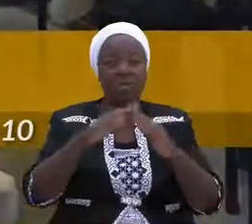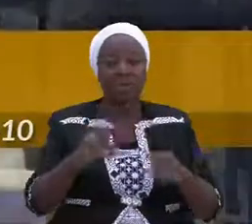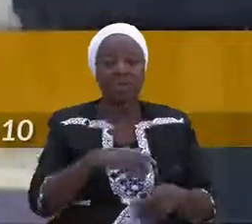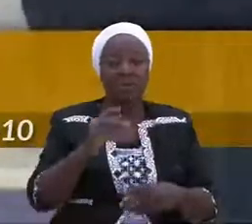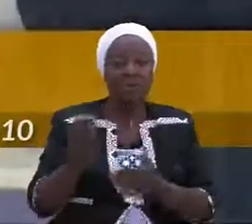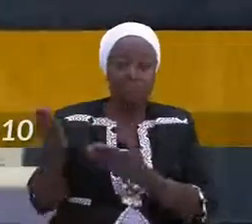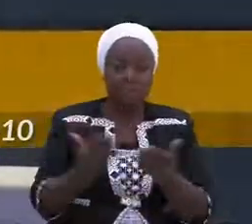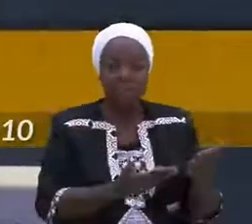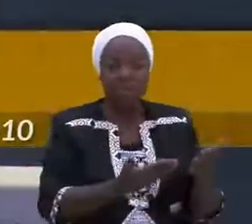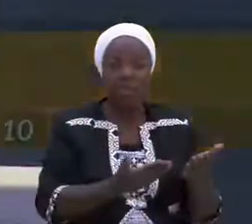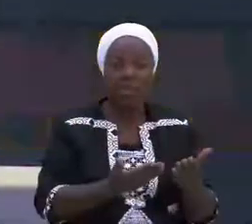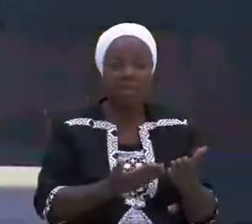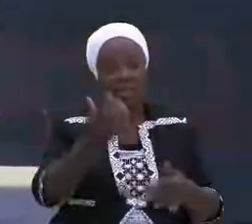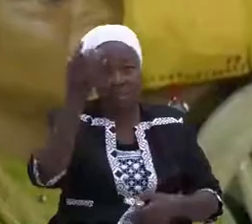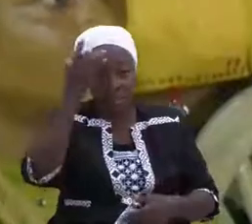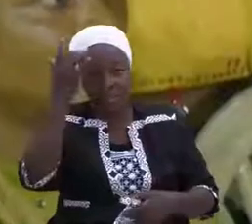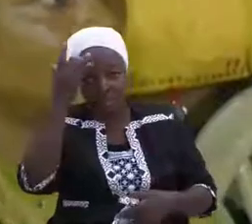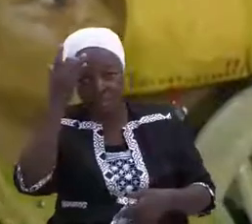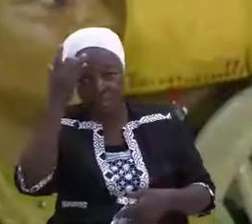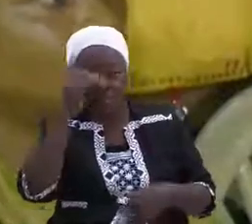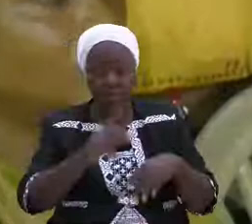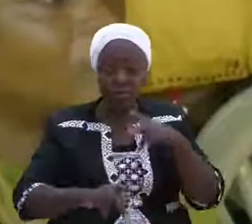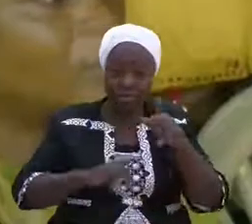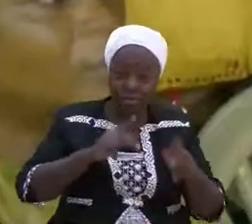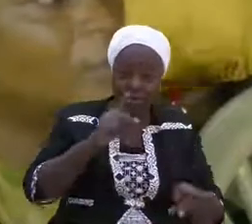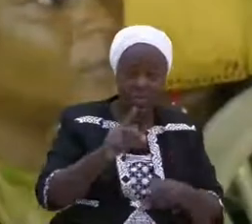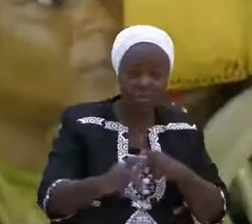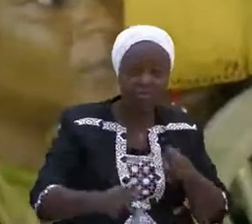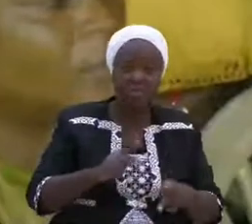sur des lits et des couchettes.